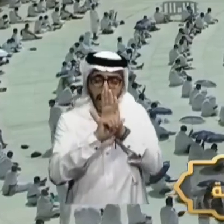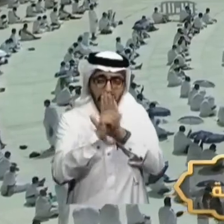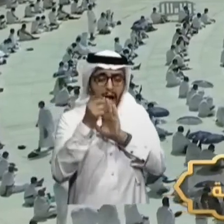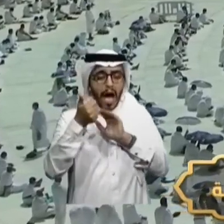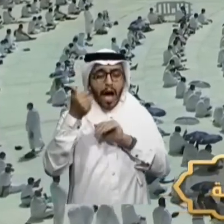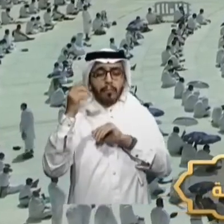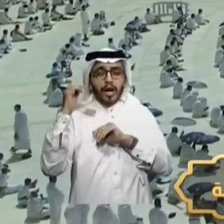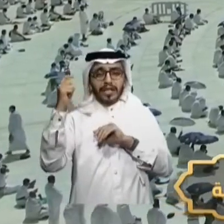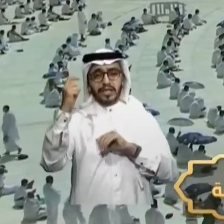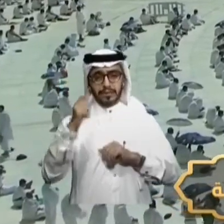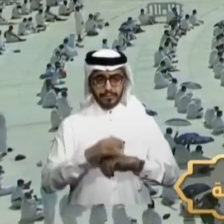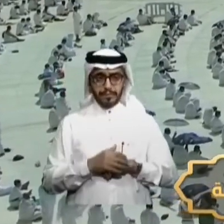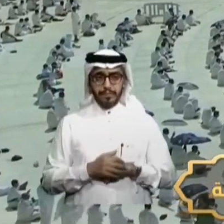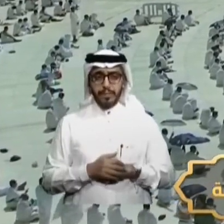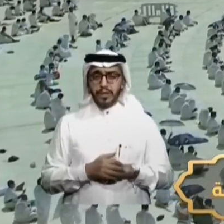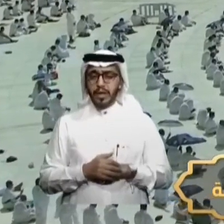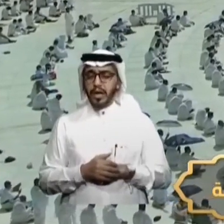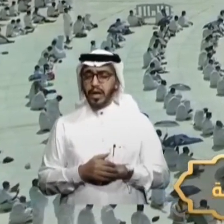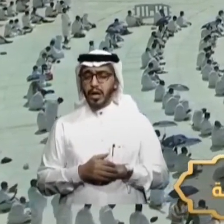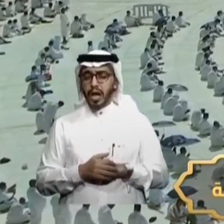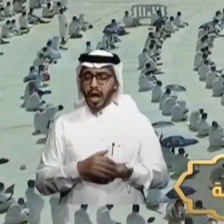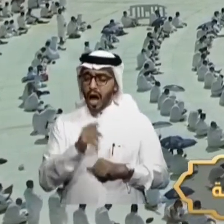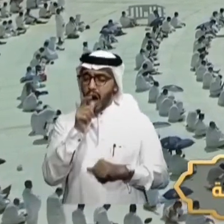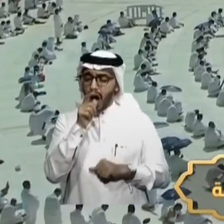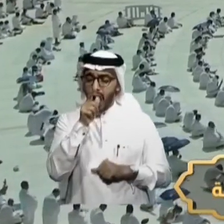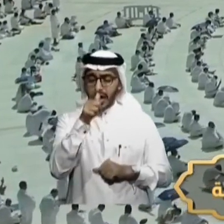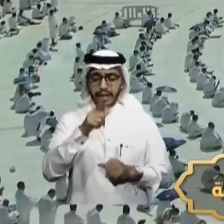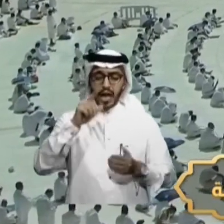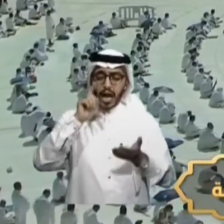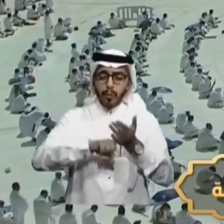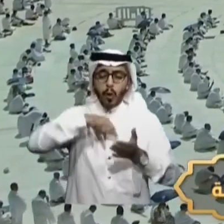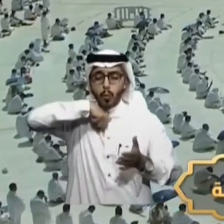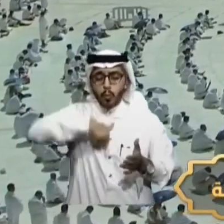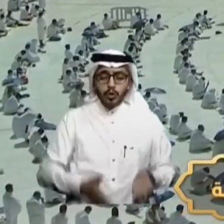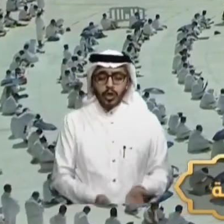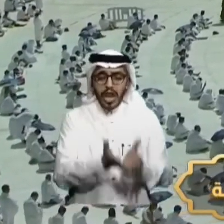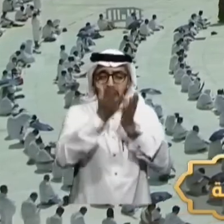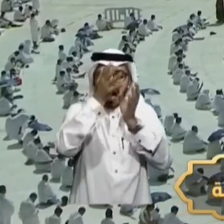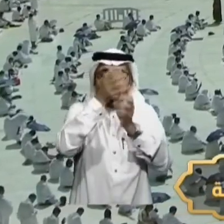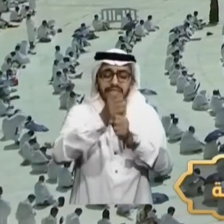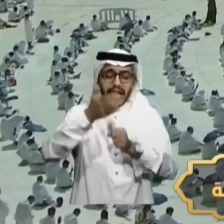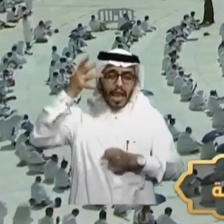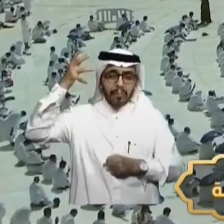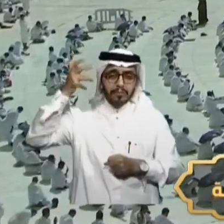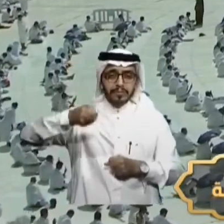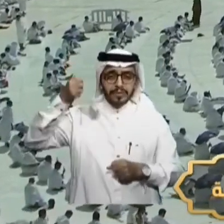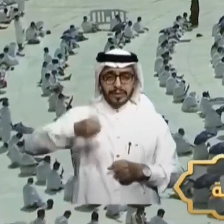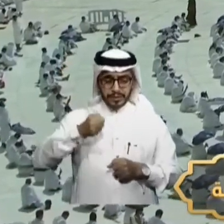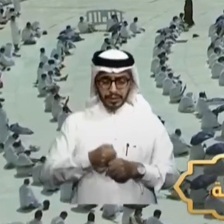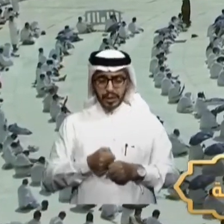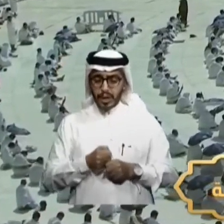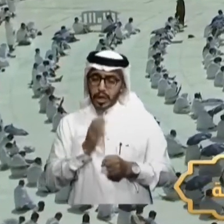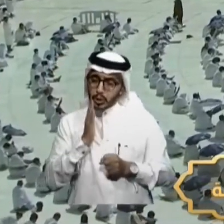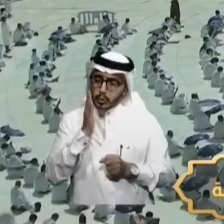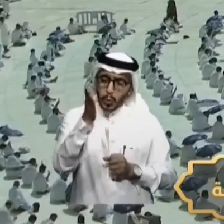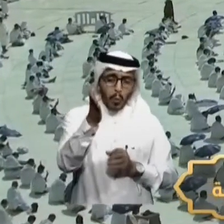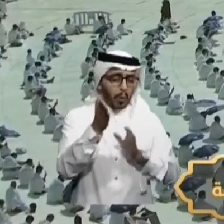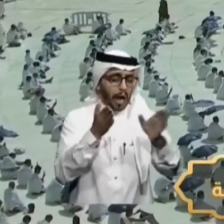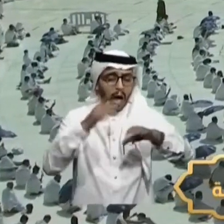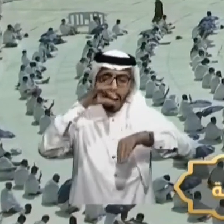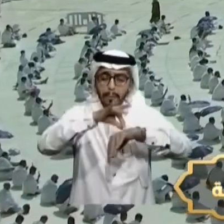الإمام أحمد في مسنده. وعنه أنه قال: كان رسول الله صلى الله عليه وسلم يعود